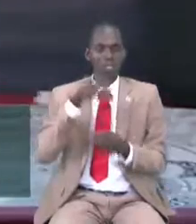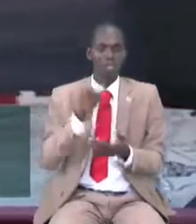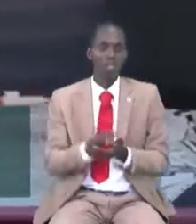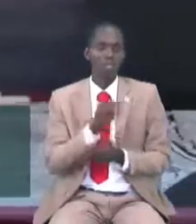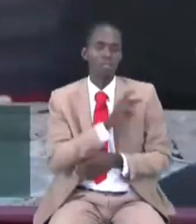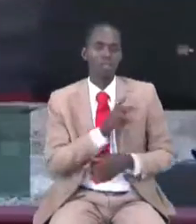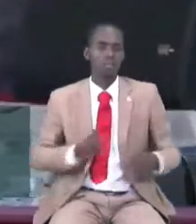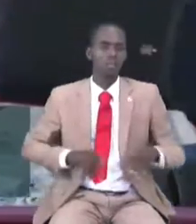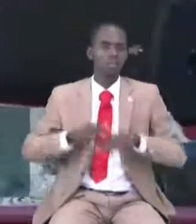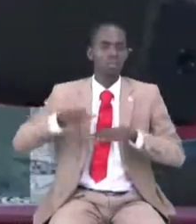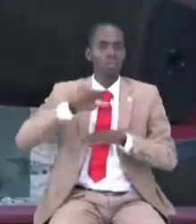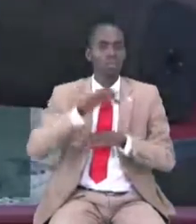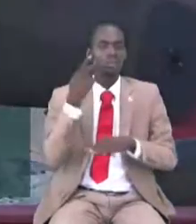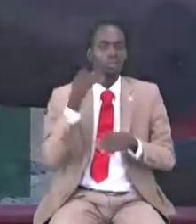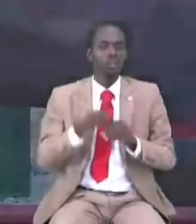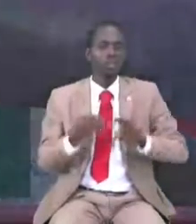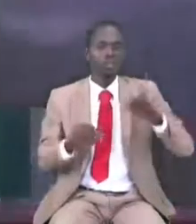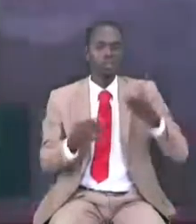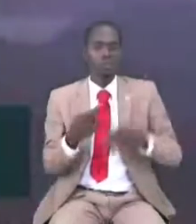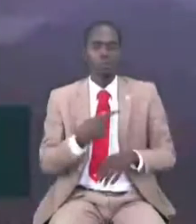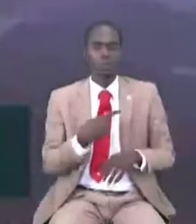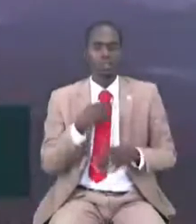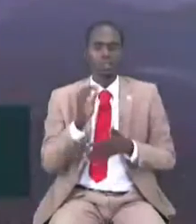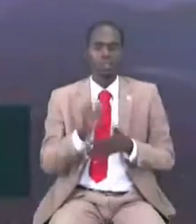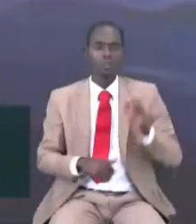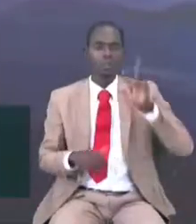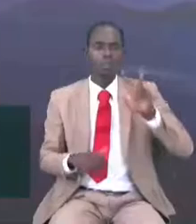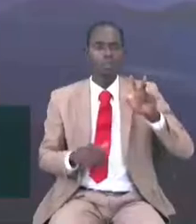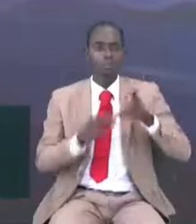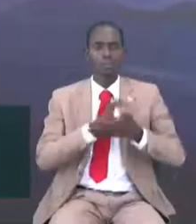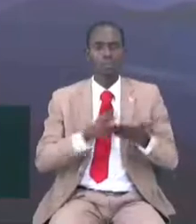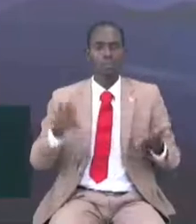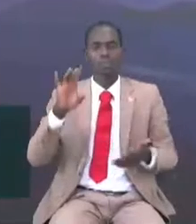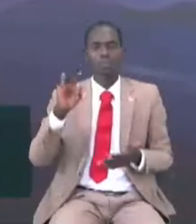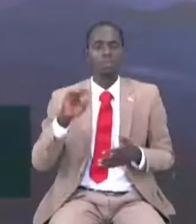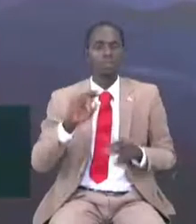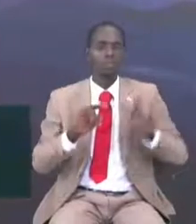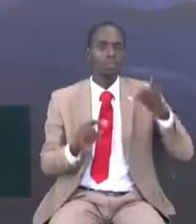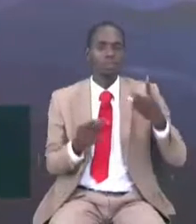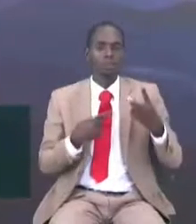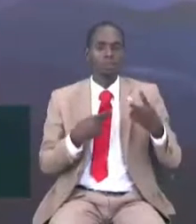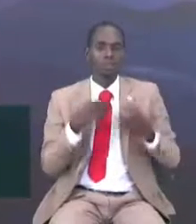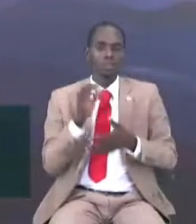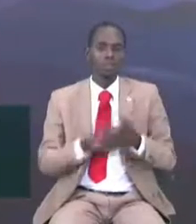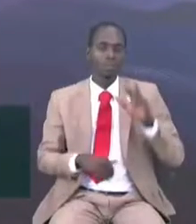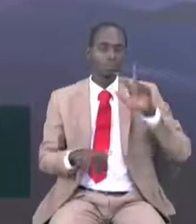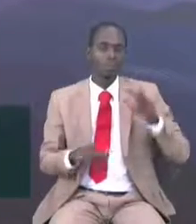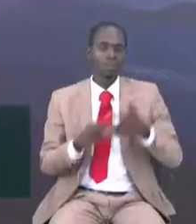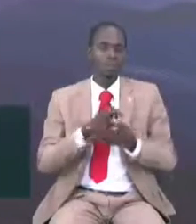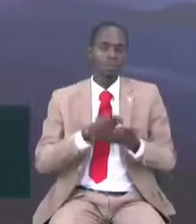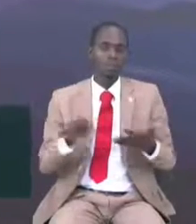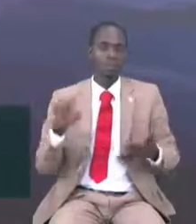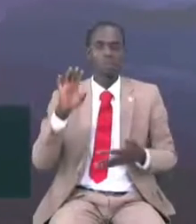2 Pierre 3:18. 2 Pierre, chapitre 3, verset 18. Mais